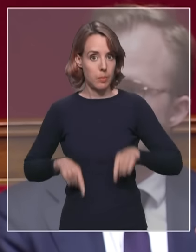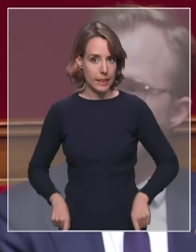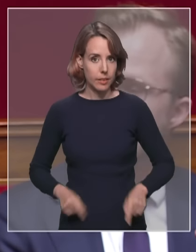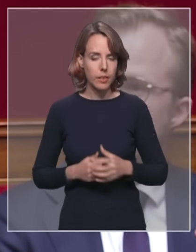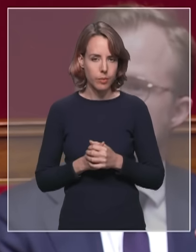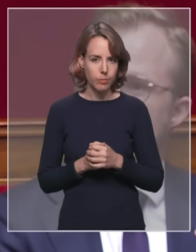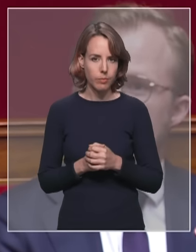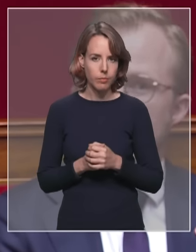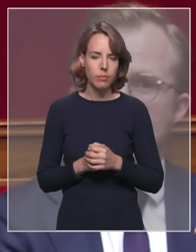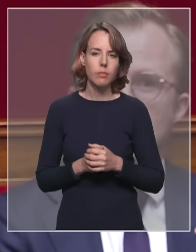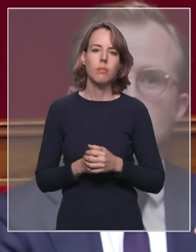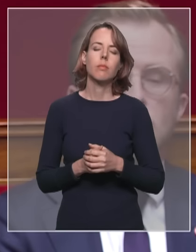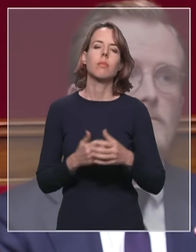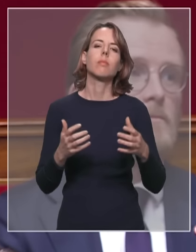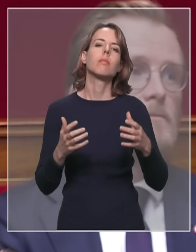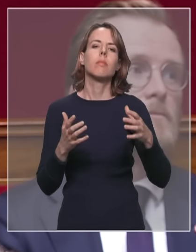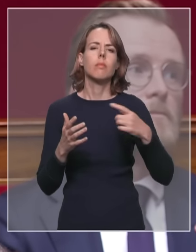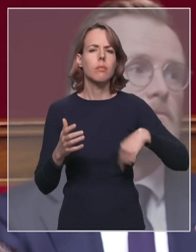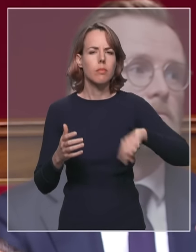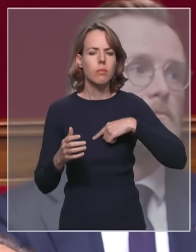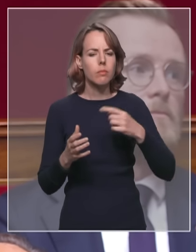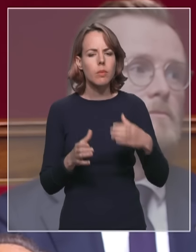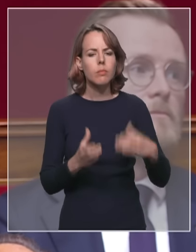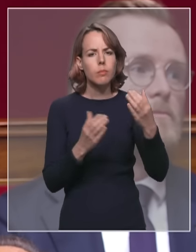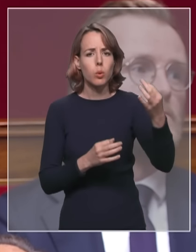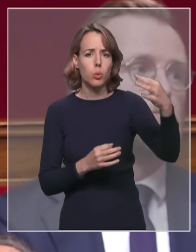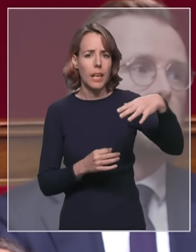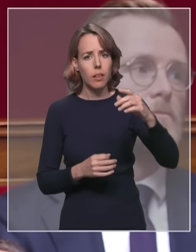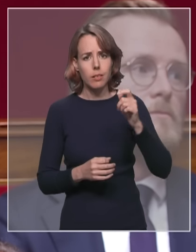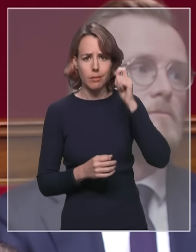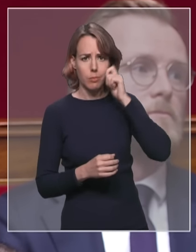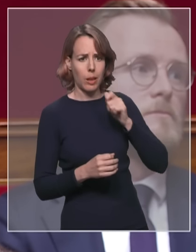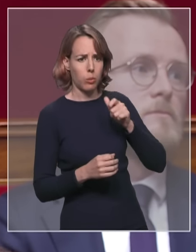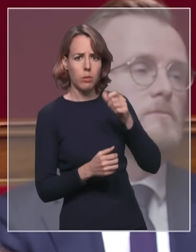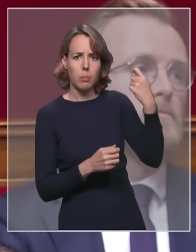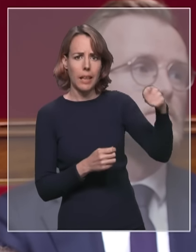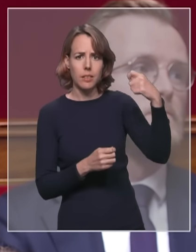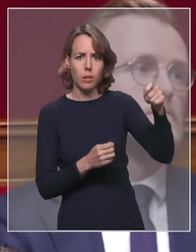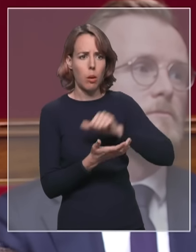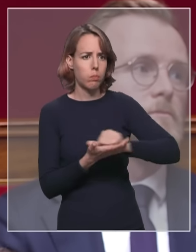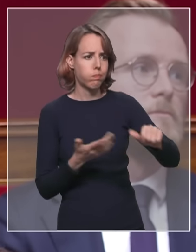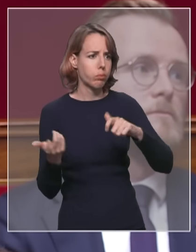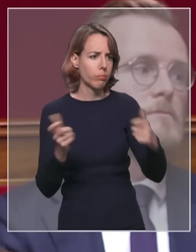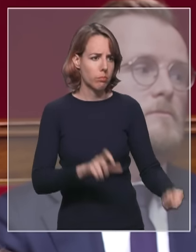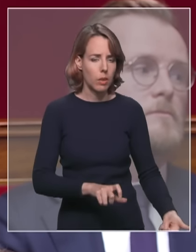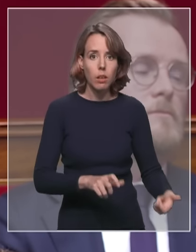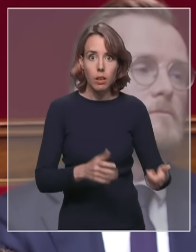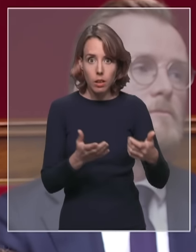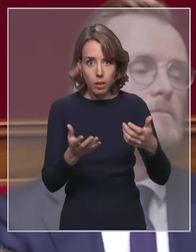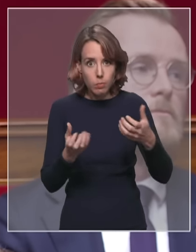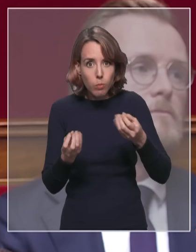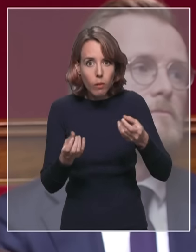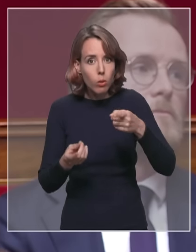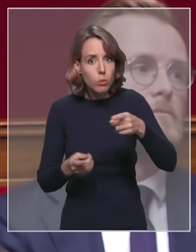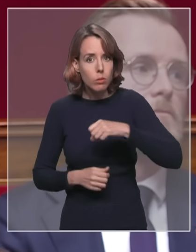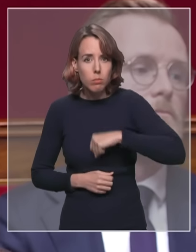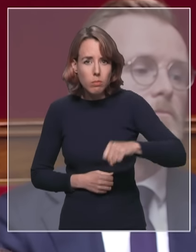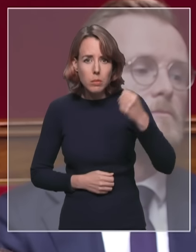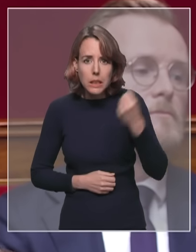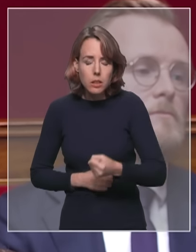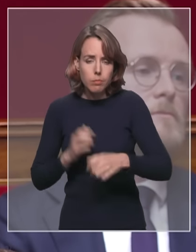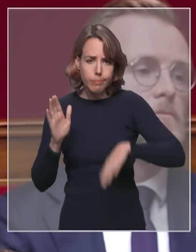le massacre idéologique de notre filière nucléaire par le président Macron, vous accélérez notre déclin. En effet, votre ministre de